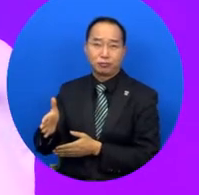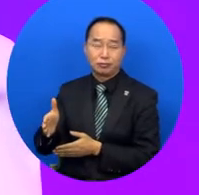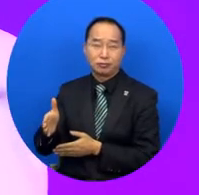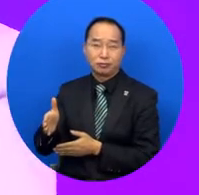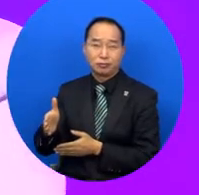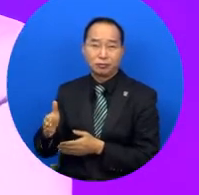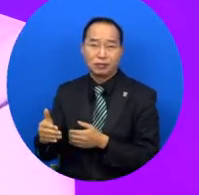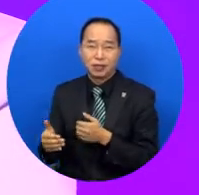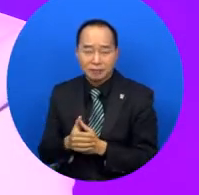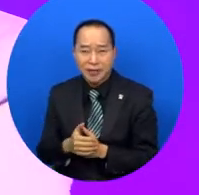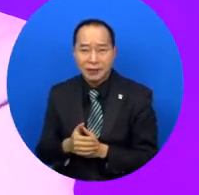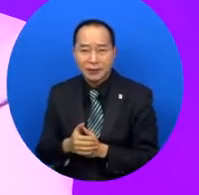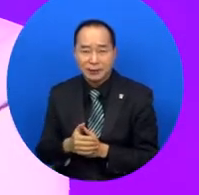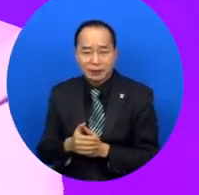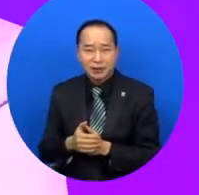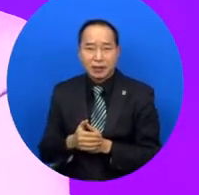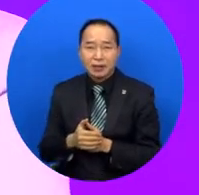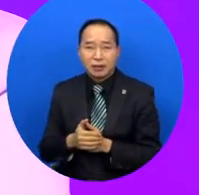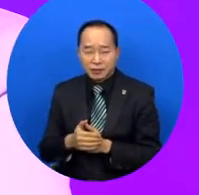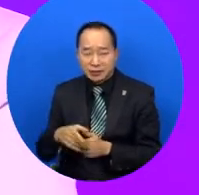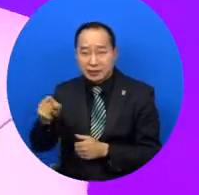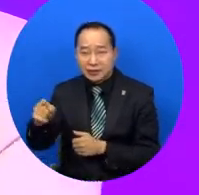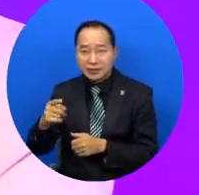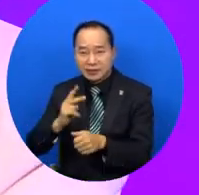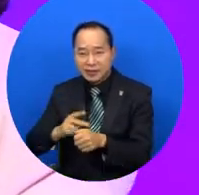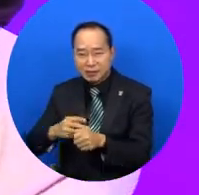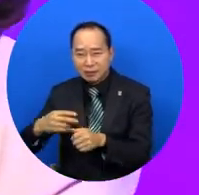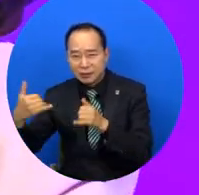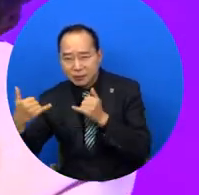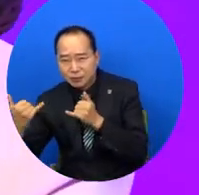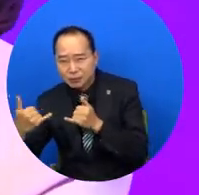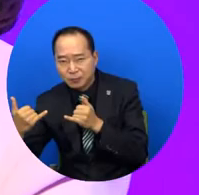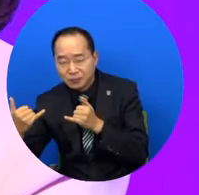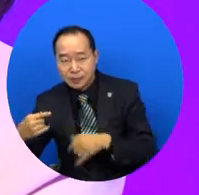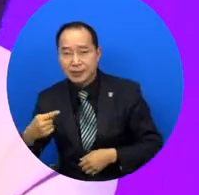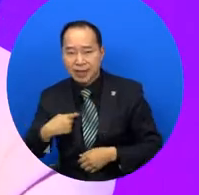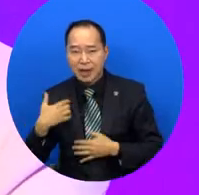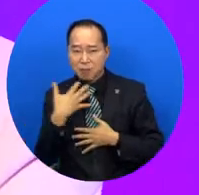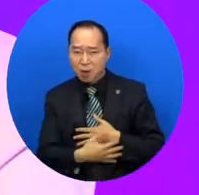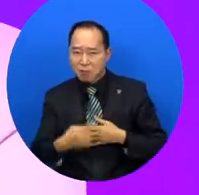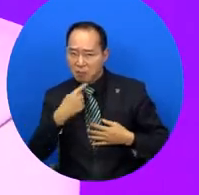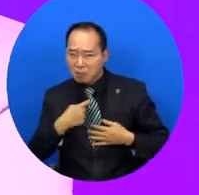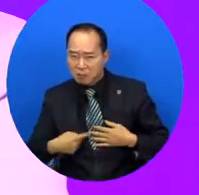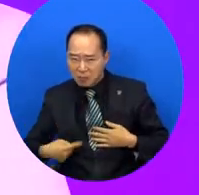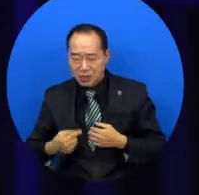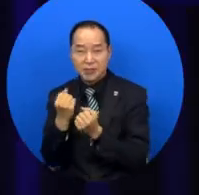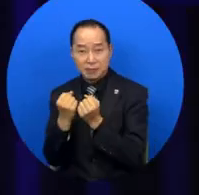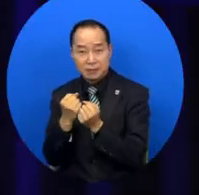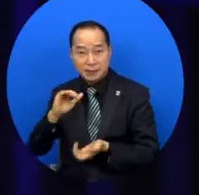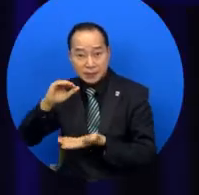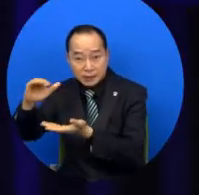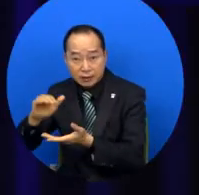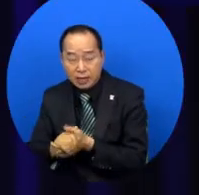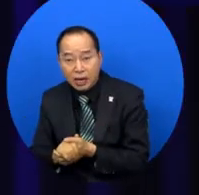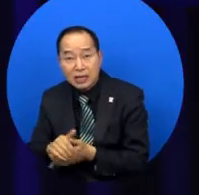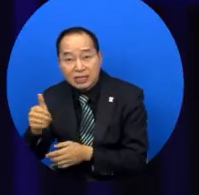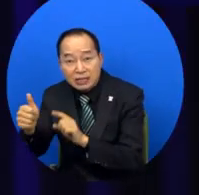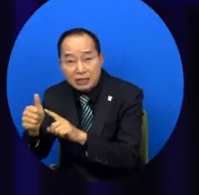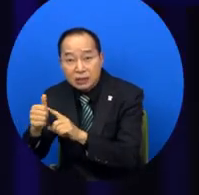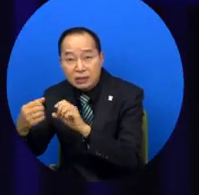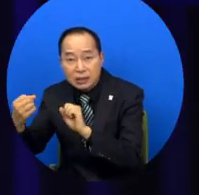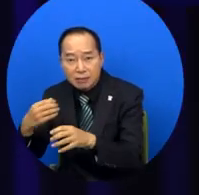홉킨스에도 없어요. 그만큼 많이 알려지지 않은 질환인데 그래서 제가 소아과 교수님하고 통화를 해가지고 제 설명을